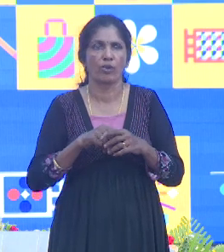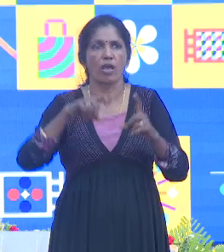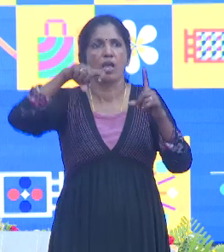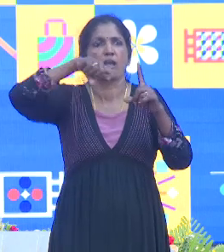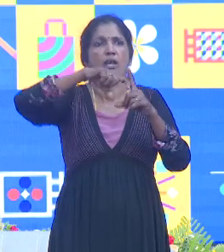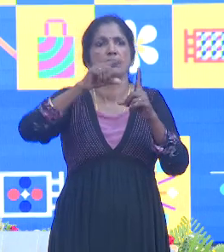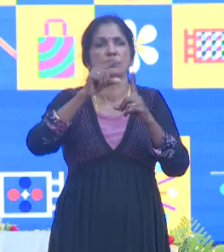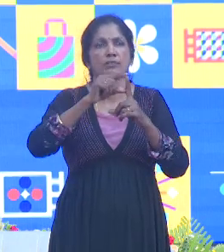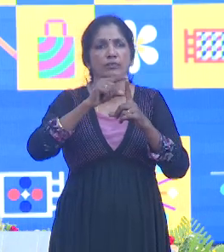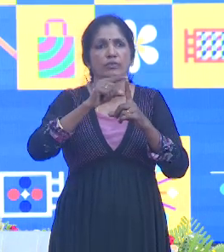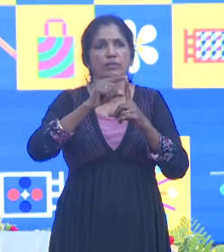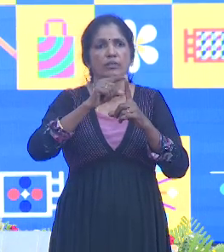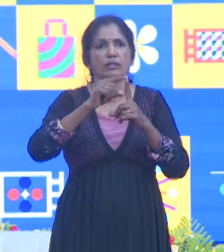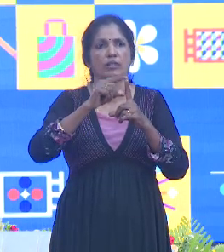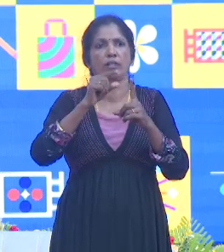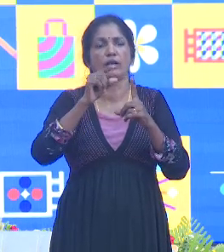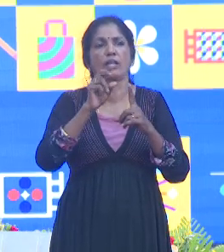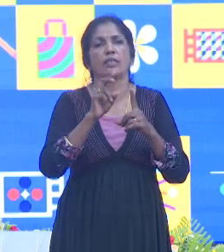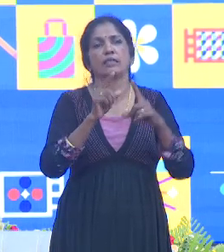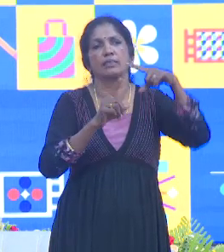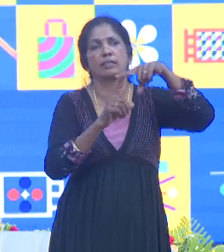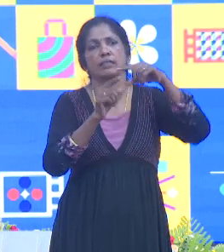Kasargode, Hosdurka Taluk Galile.